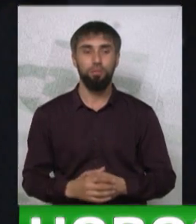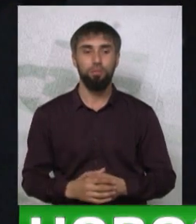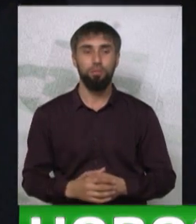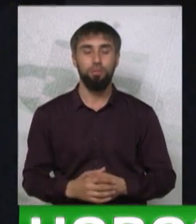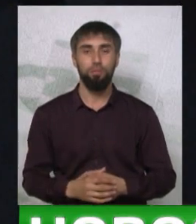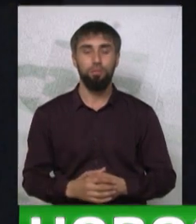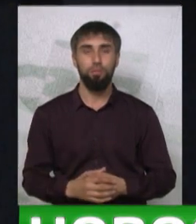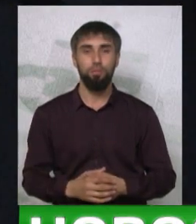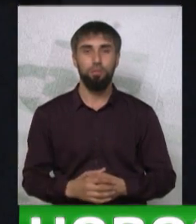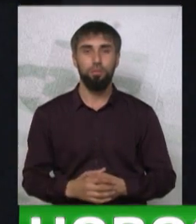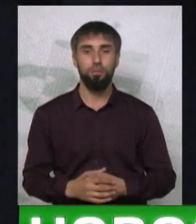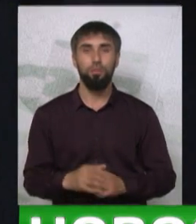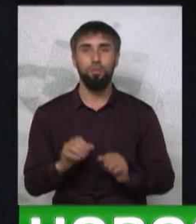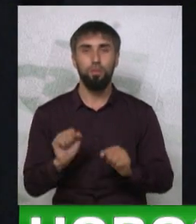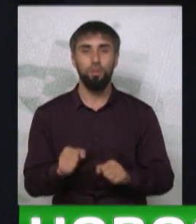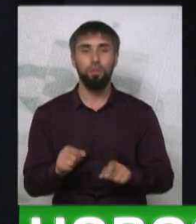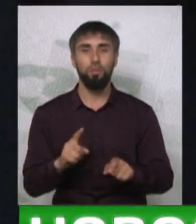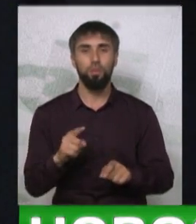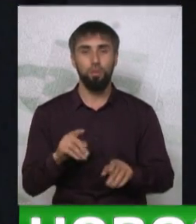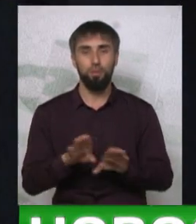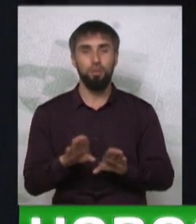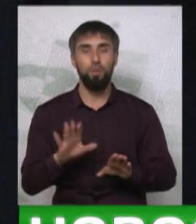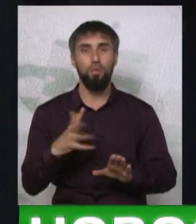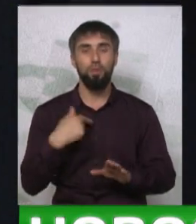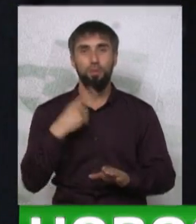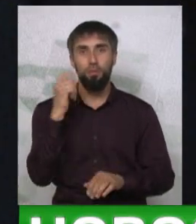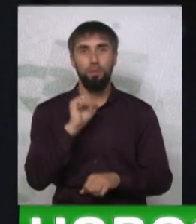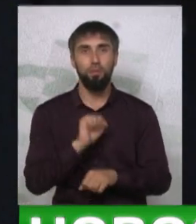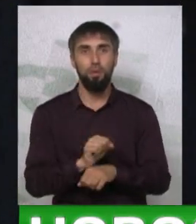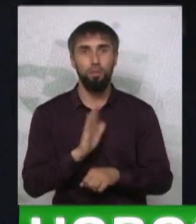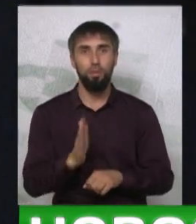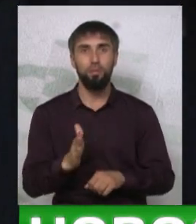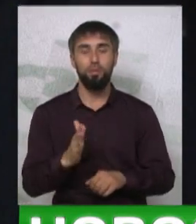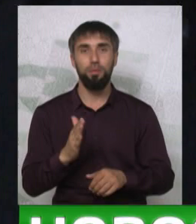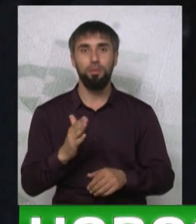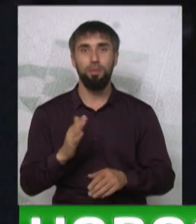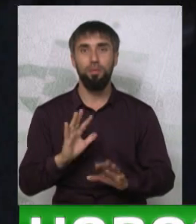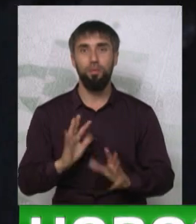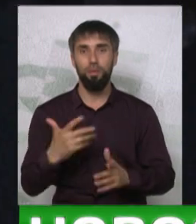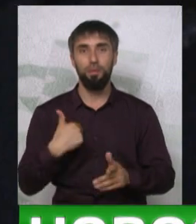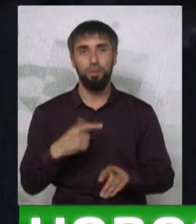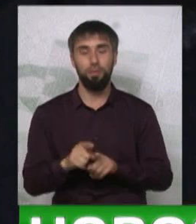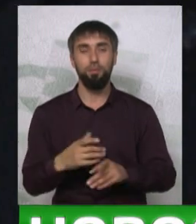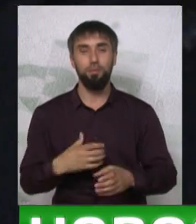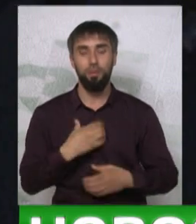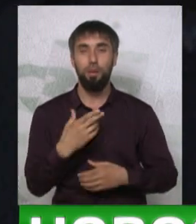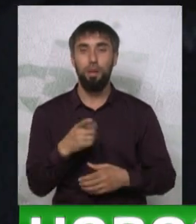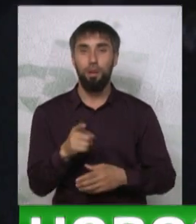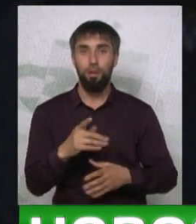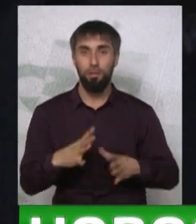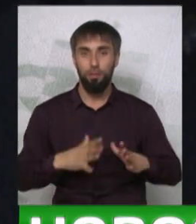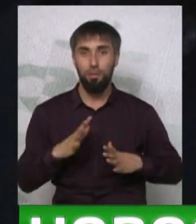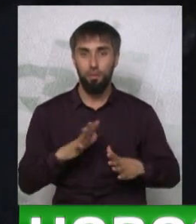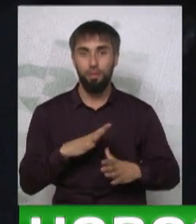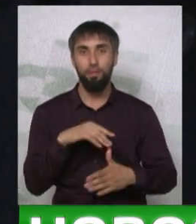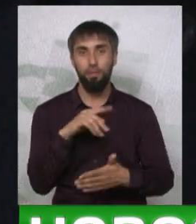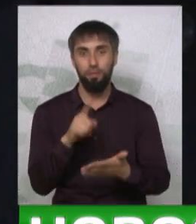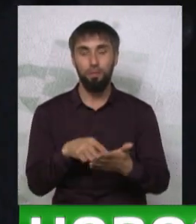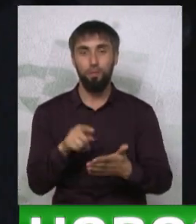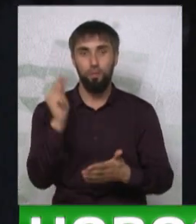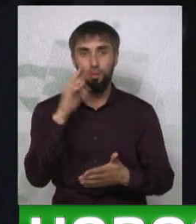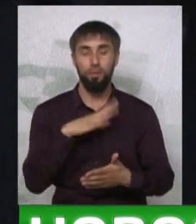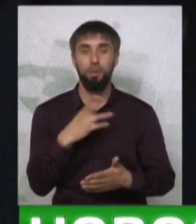можно запнуться, вот что-то такое. Бывает. Ты репетировала? Да, я репетировала вчера, так я